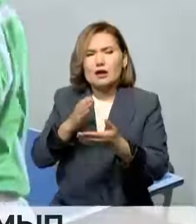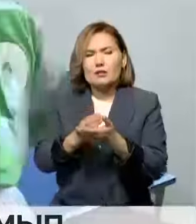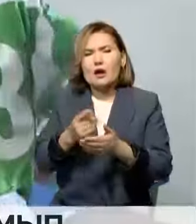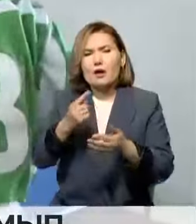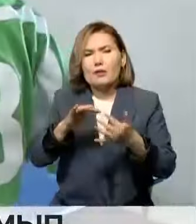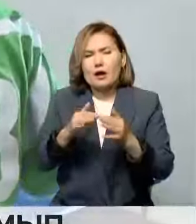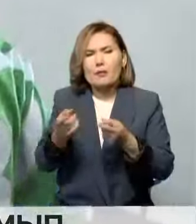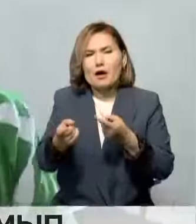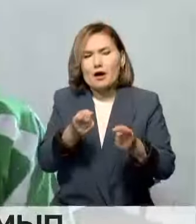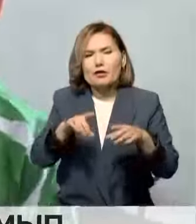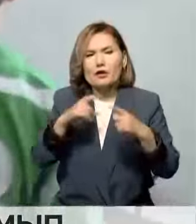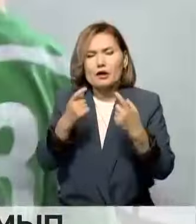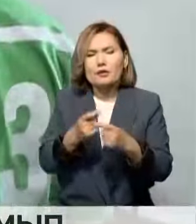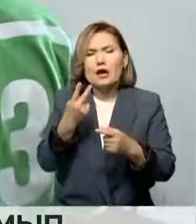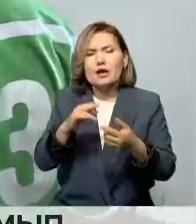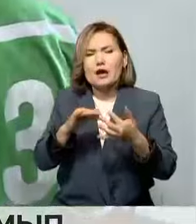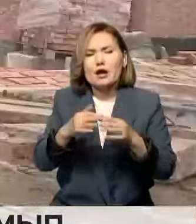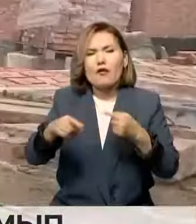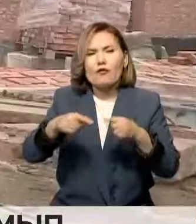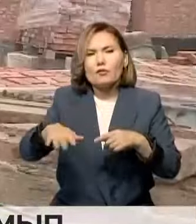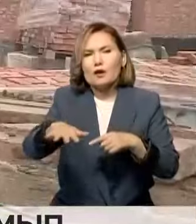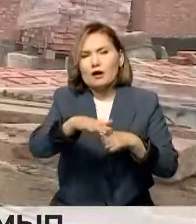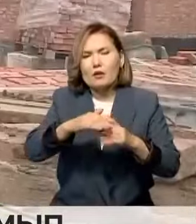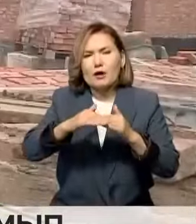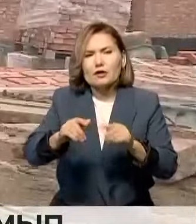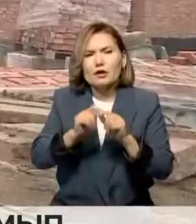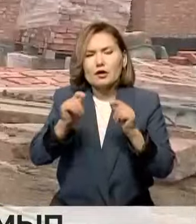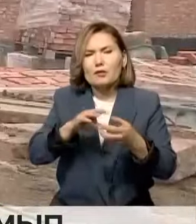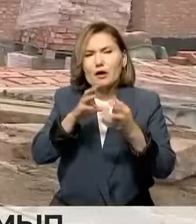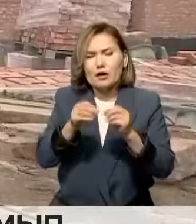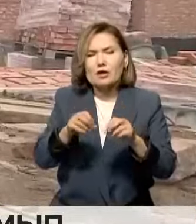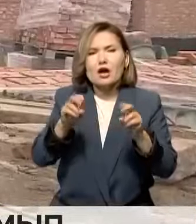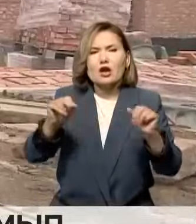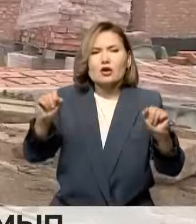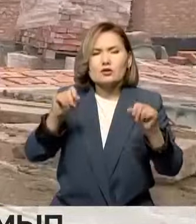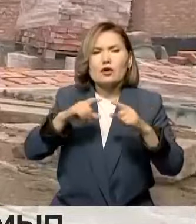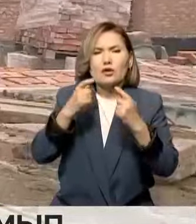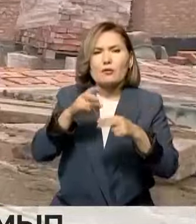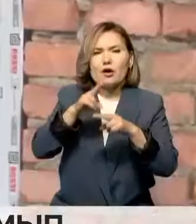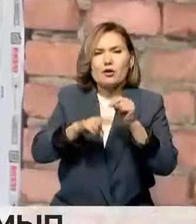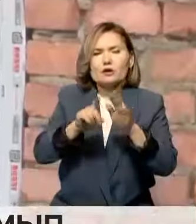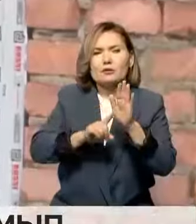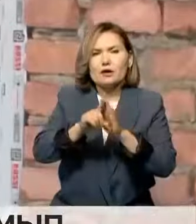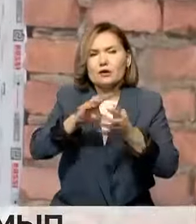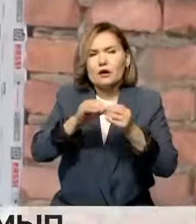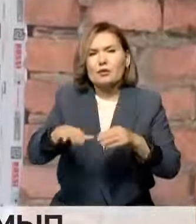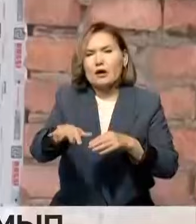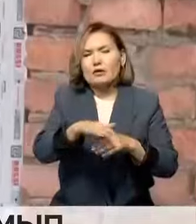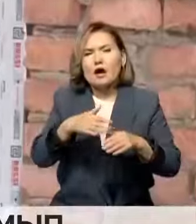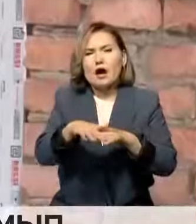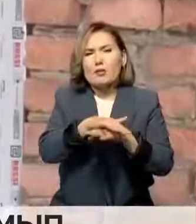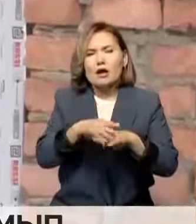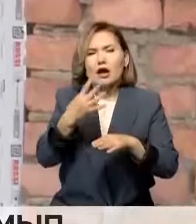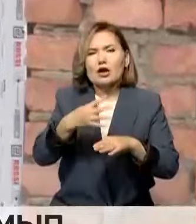ауылда хоккей корты, екі ауылда футбол алаңы салынды. Тағы екі елді мекенде әмбебап спорт кешенінің құрылысы жүріп жатыр. Аудан бойынша